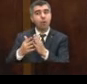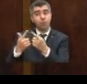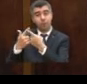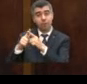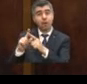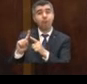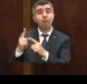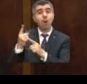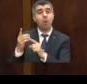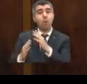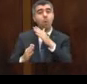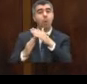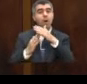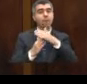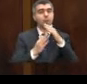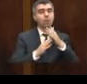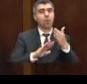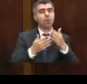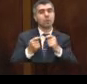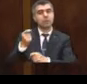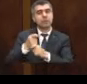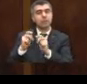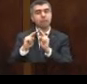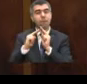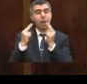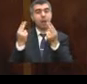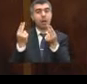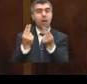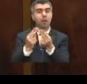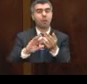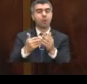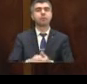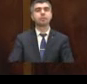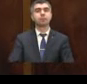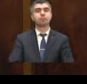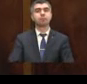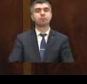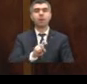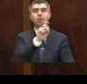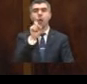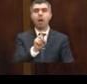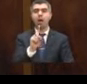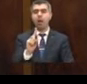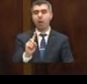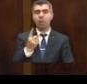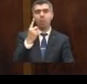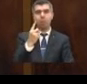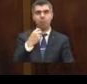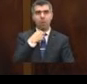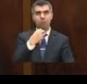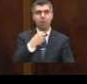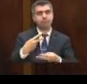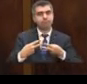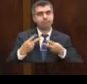الكبير الذي يعرفه الاقتصاد العالمي والإقليمي. والسؤال الأول الذي يجب أن